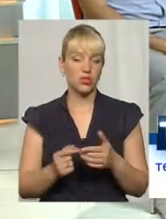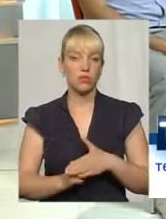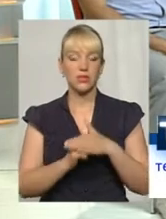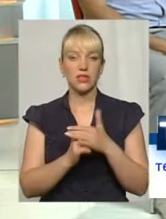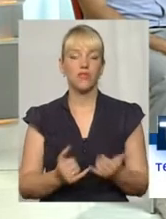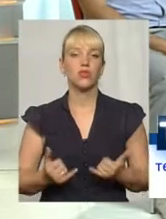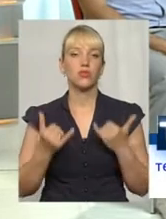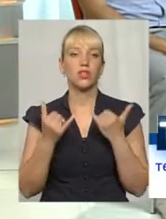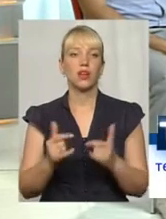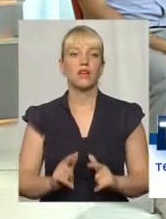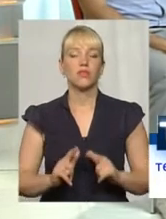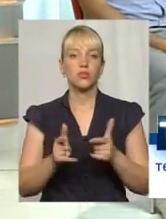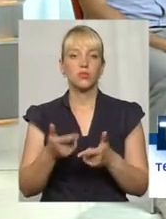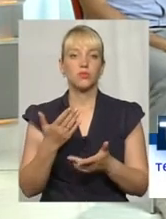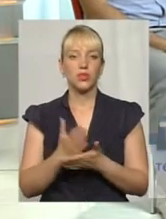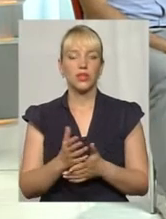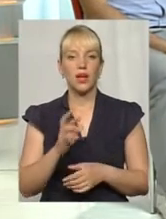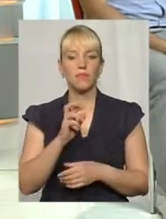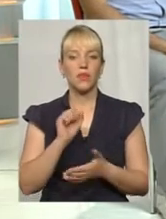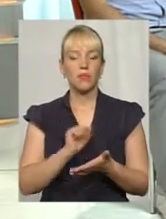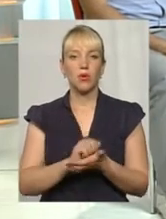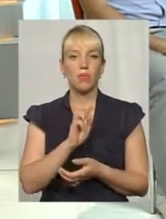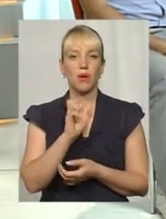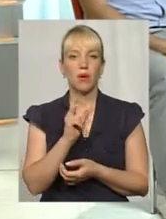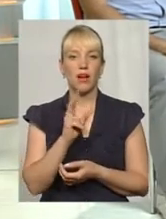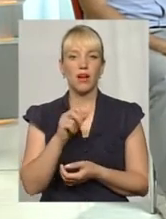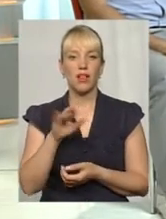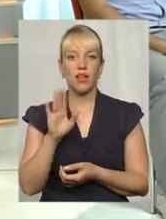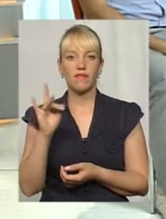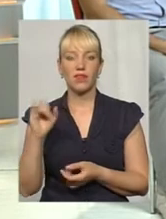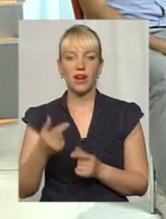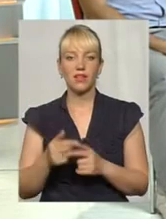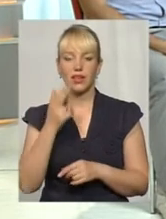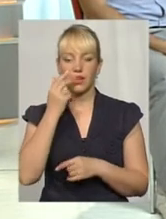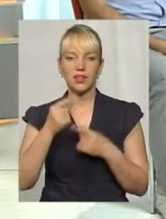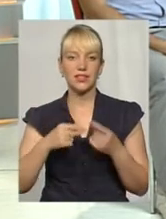для вступу є диплом бакалавра. Традиційно їх